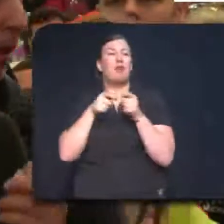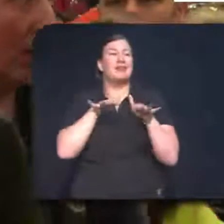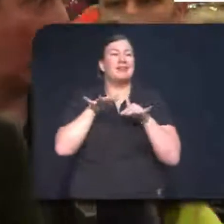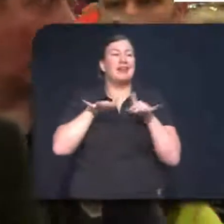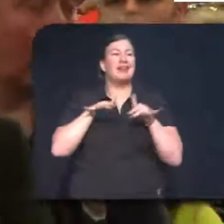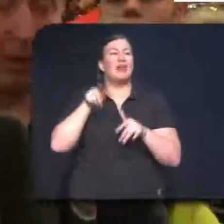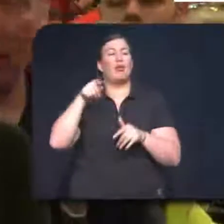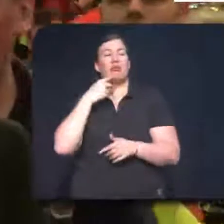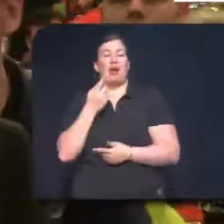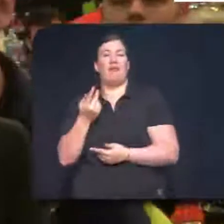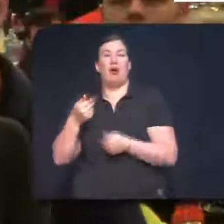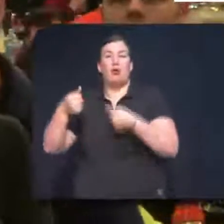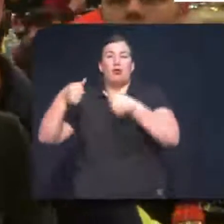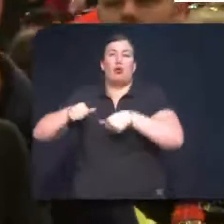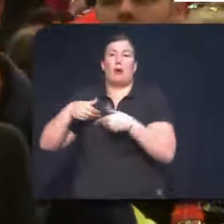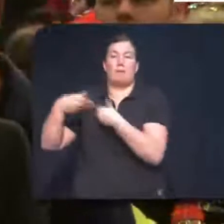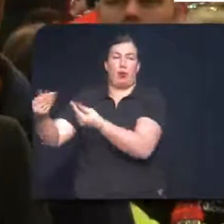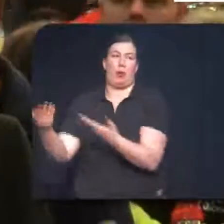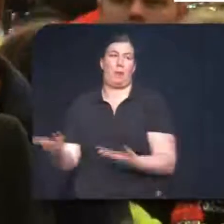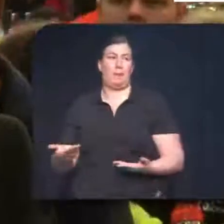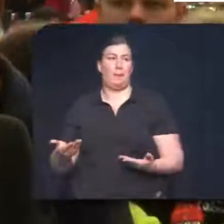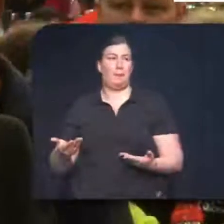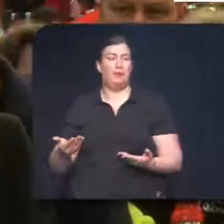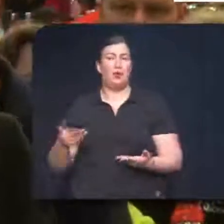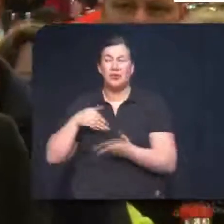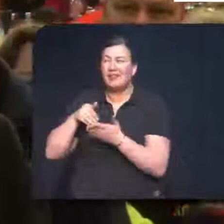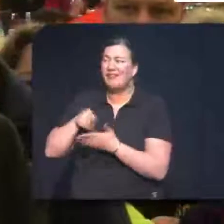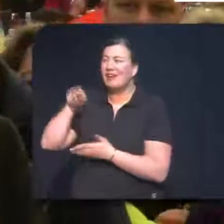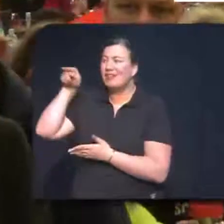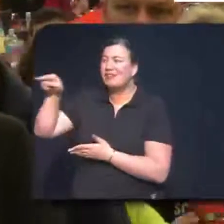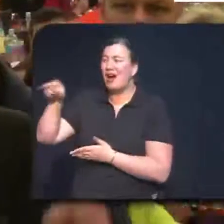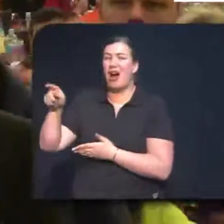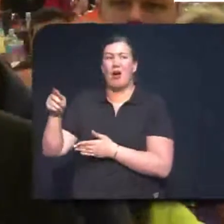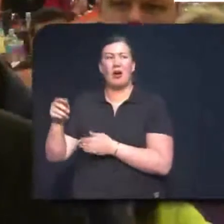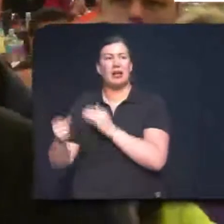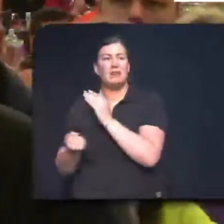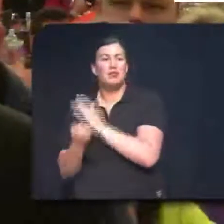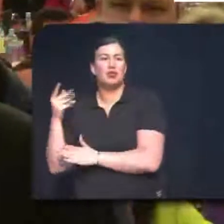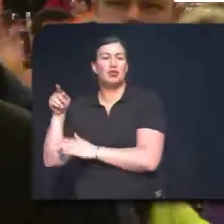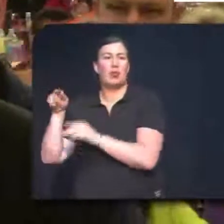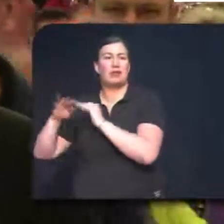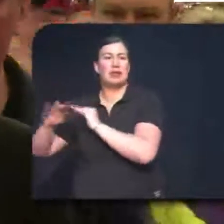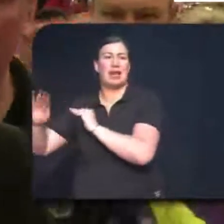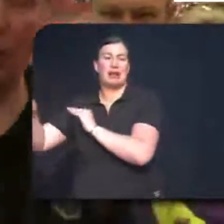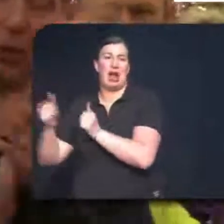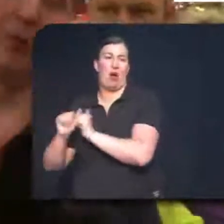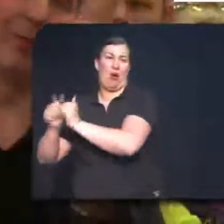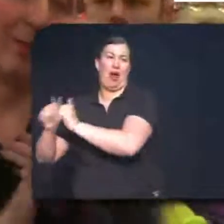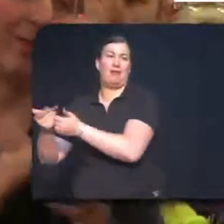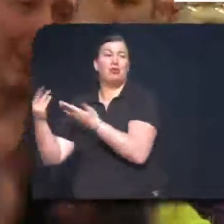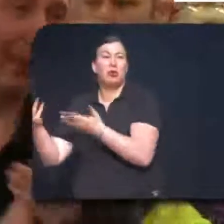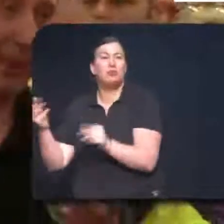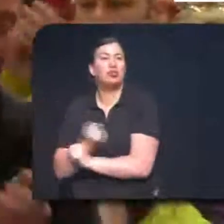erfährt und weitergibt das in den Herkunftsländern die Menschen geholfen wird und das müssen wir erreichen